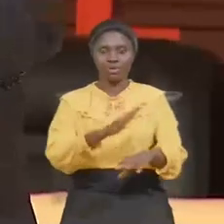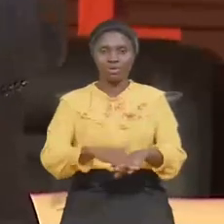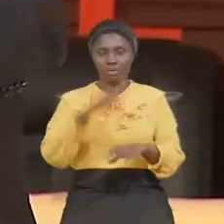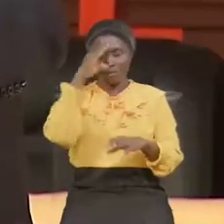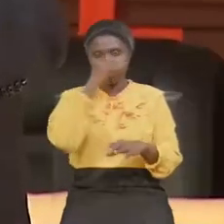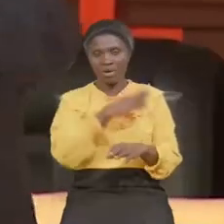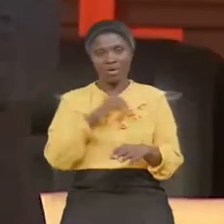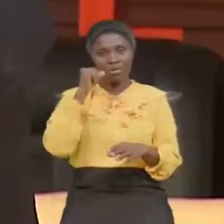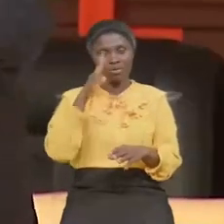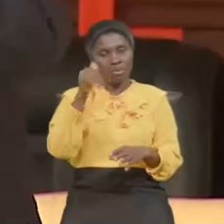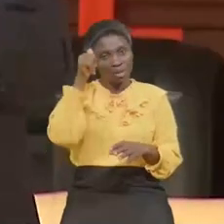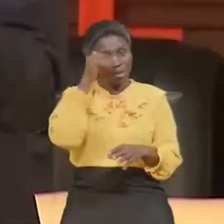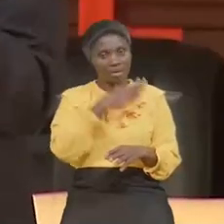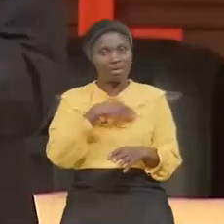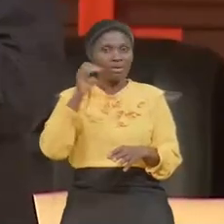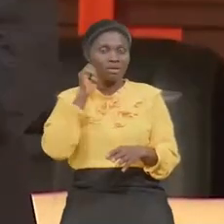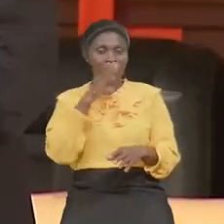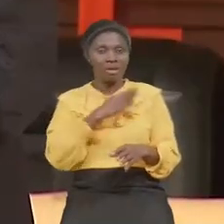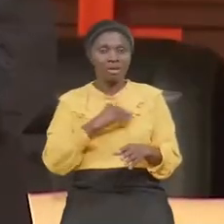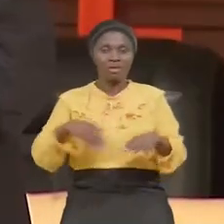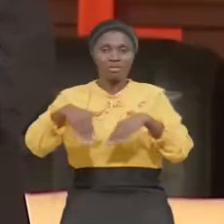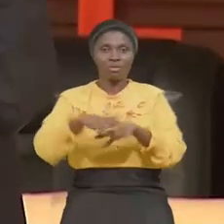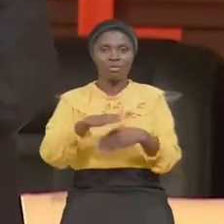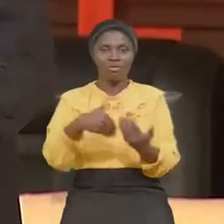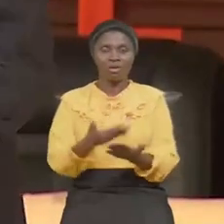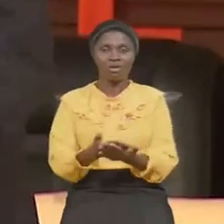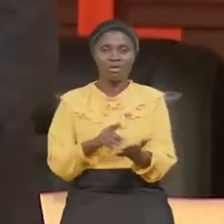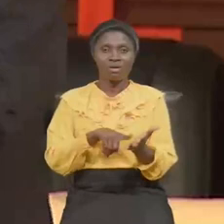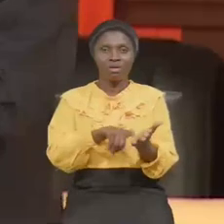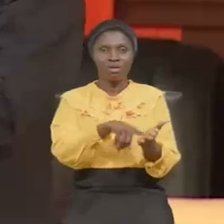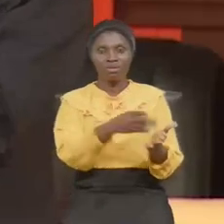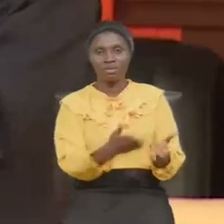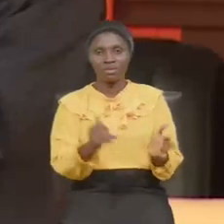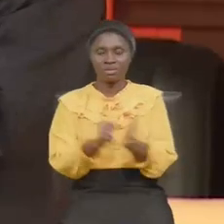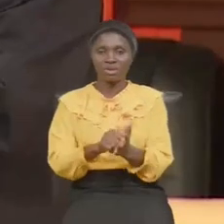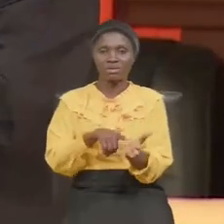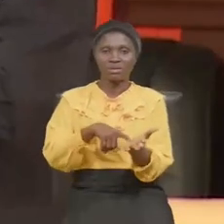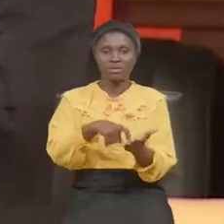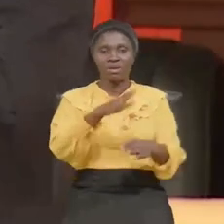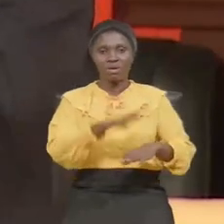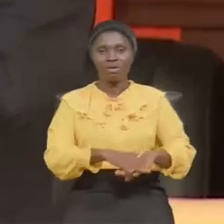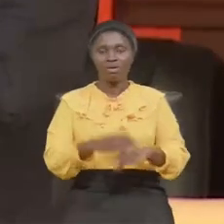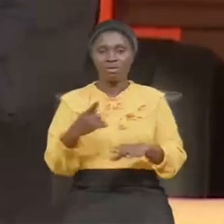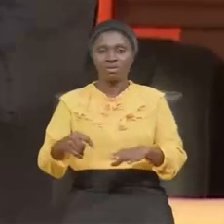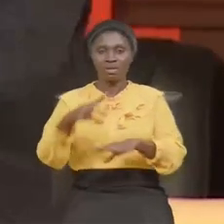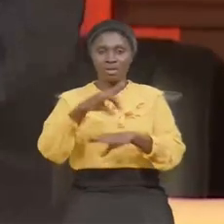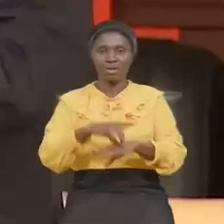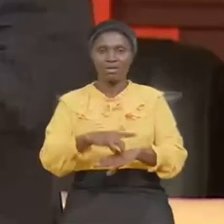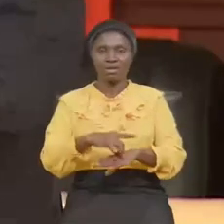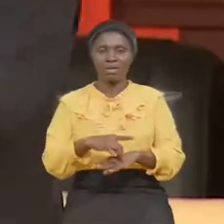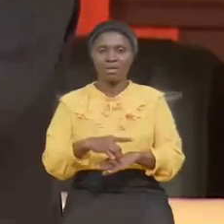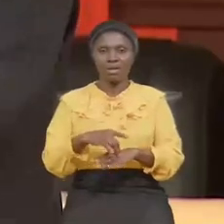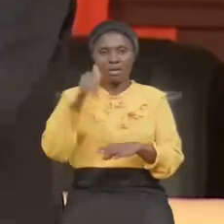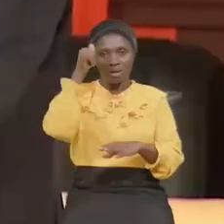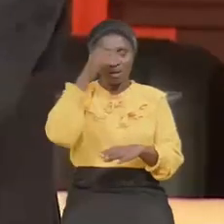Adam et Ève, et sur tout ce qui rampe sur la terre. Adam et Ève